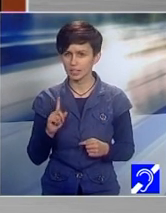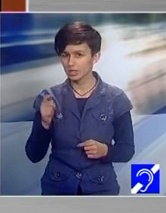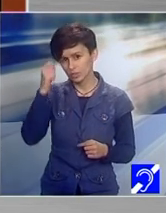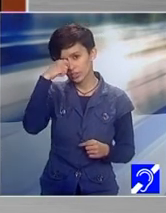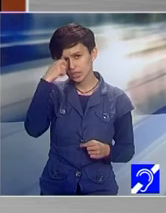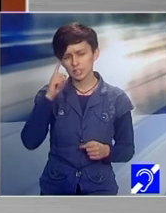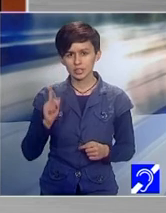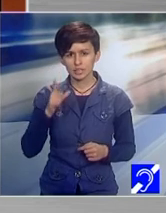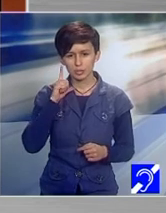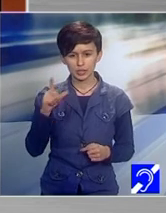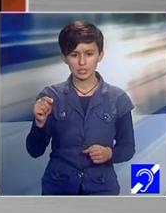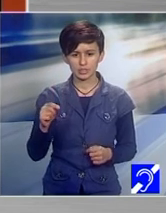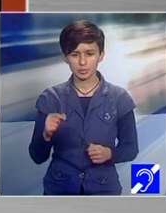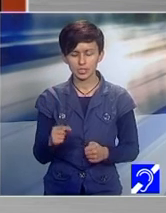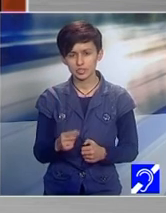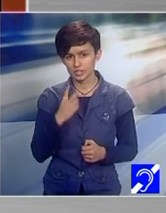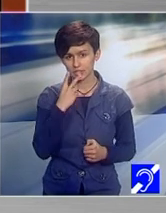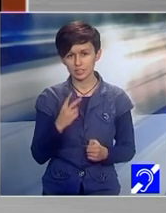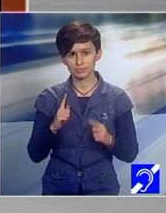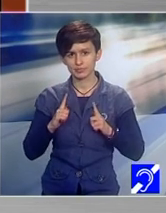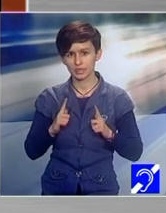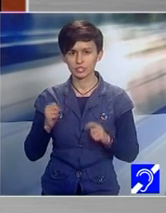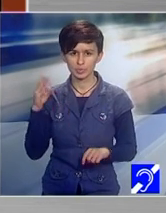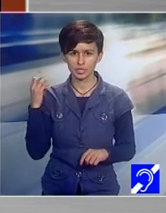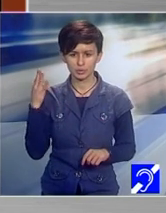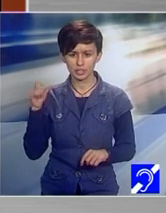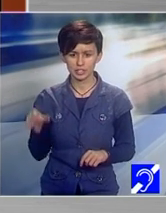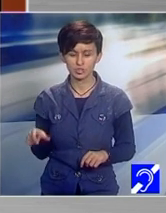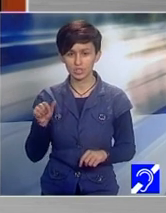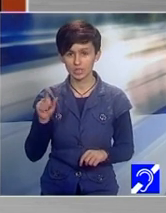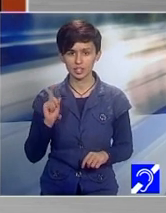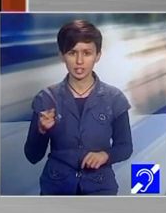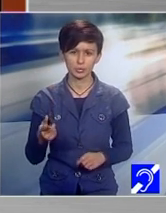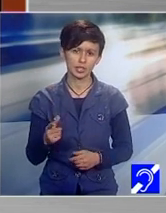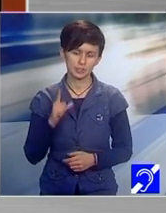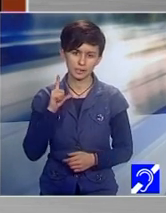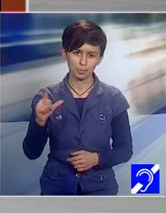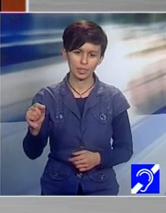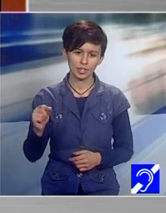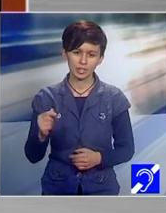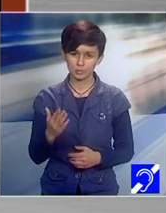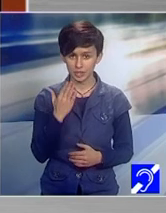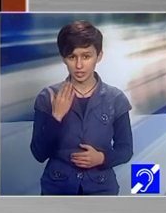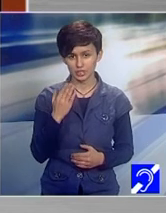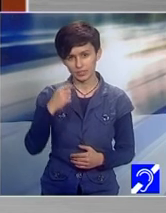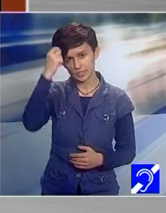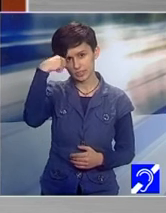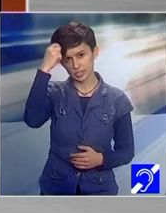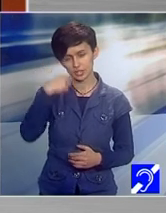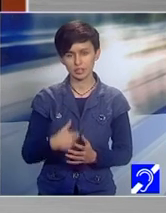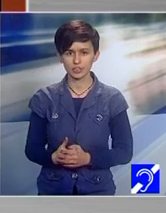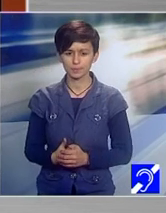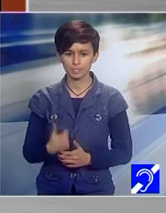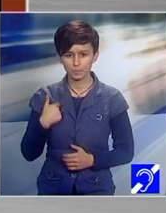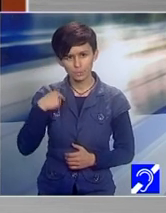să meargă în întâmpinarea politicienilor în aceste momente, ei trebuie să meargă în întâmpinarea cetățenilor. Din punctul meu de